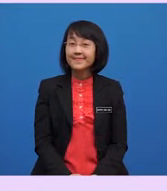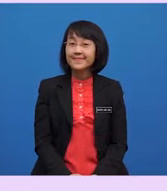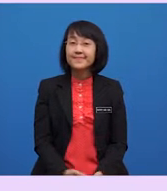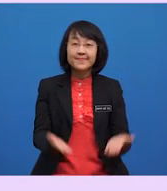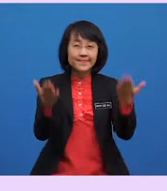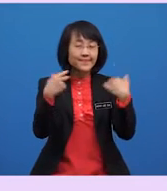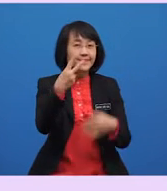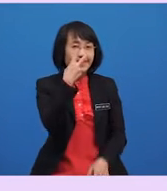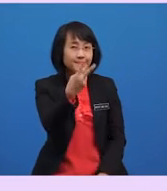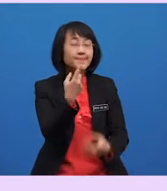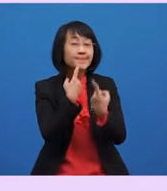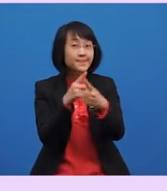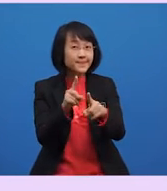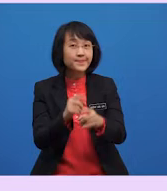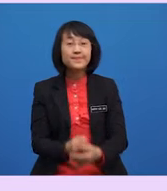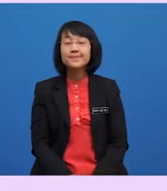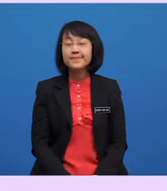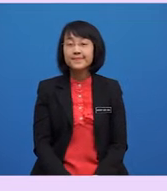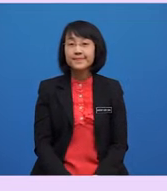Mari kita lihat jawapannya.